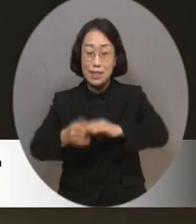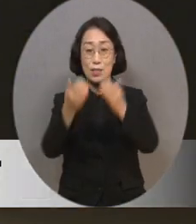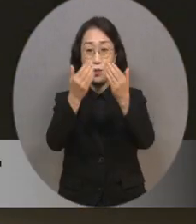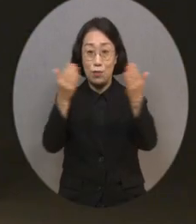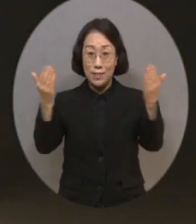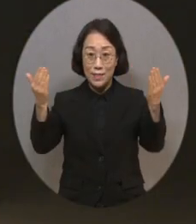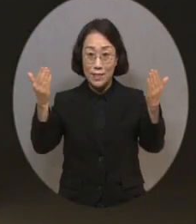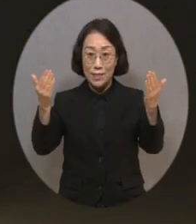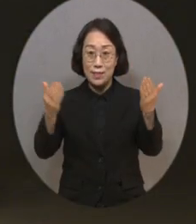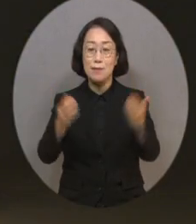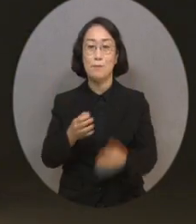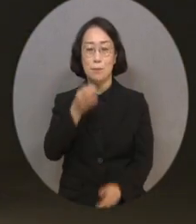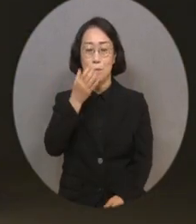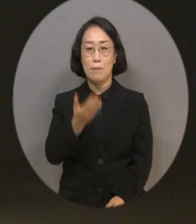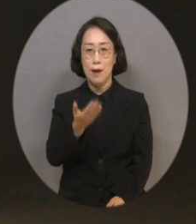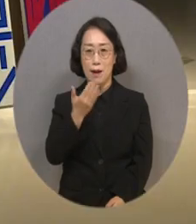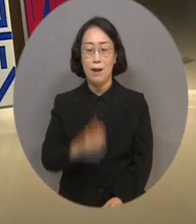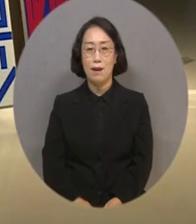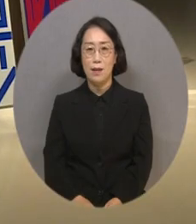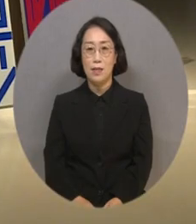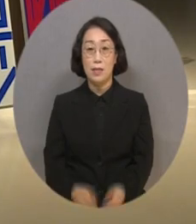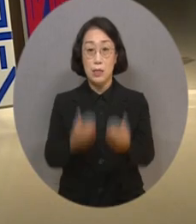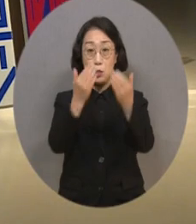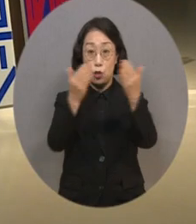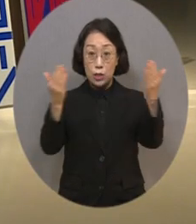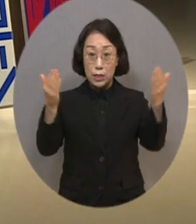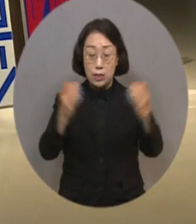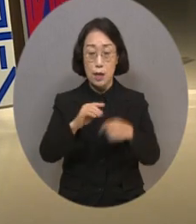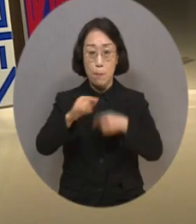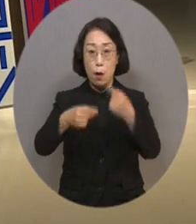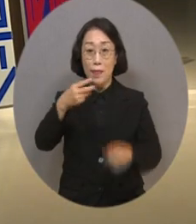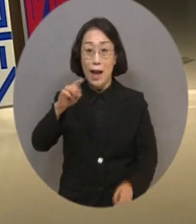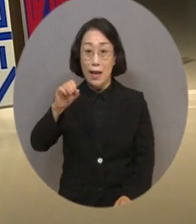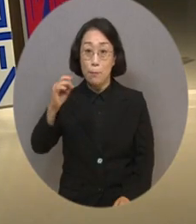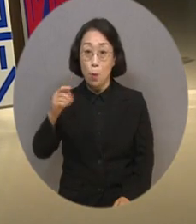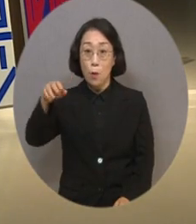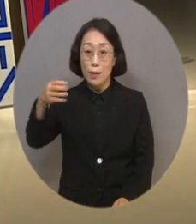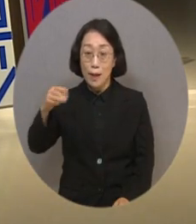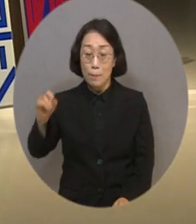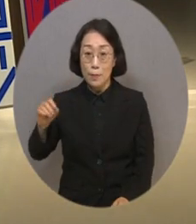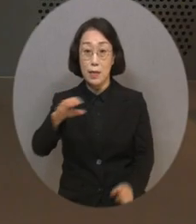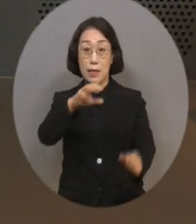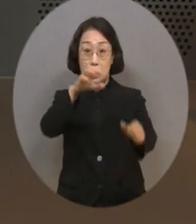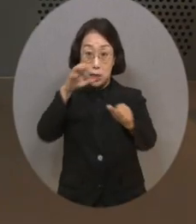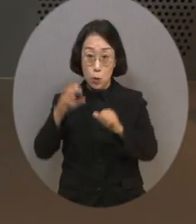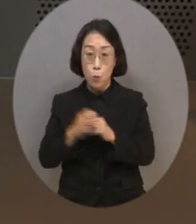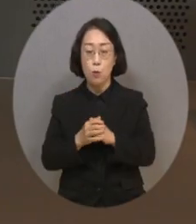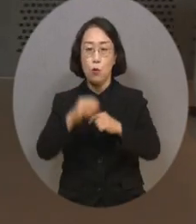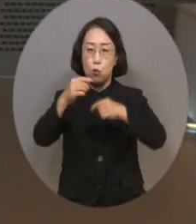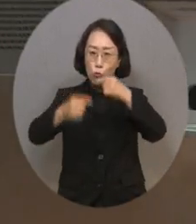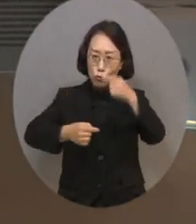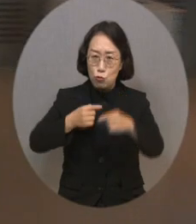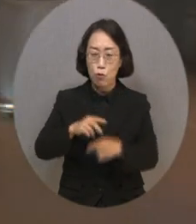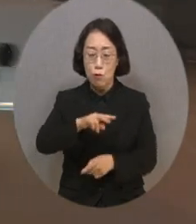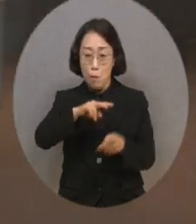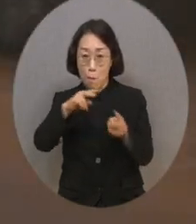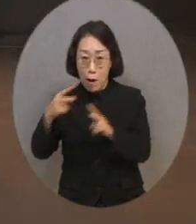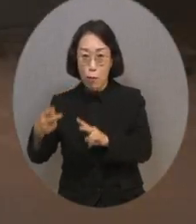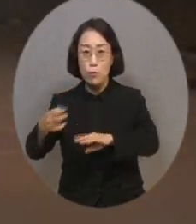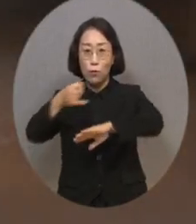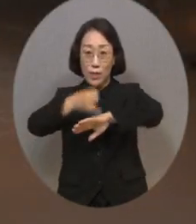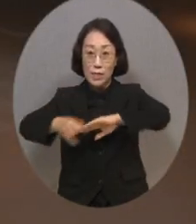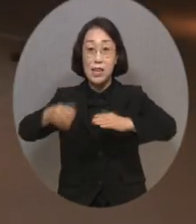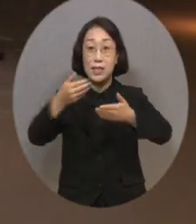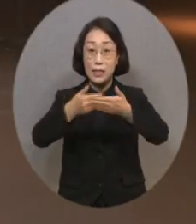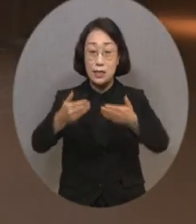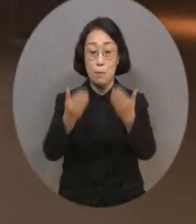하나입니다. 전시는 수어를 타이포그래피의 새로운 재료로 선보이며 수어의 확장 가능성과 농인